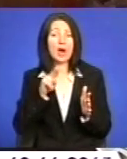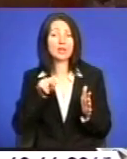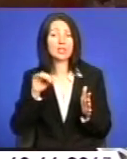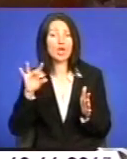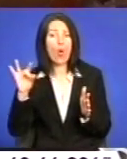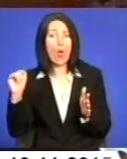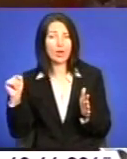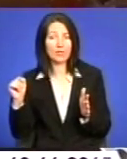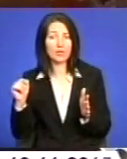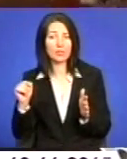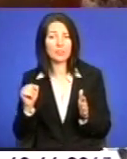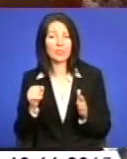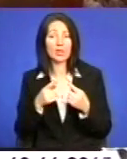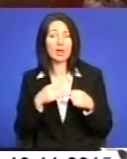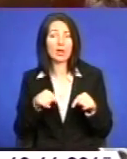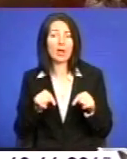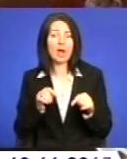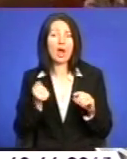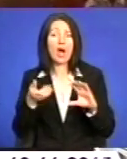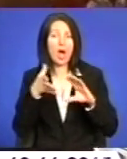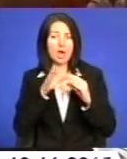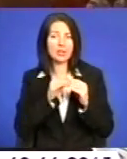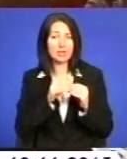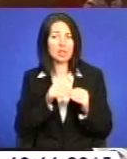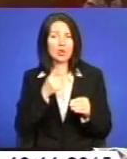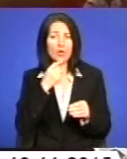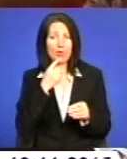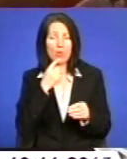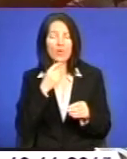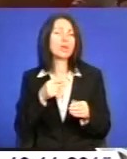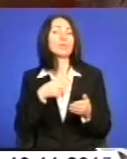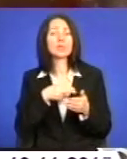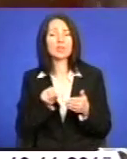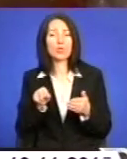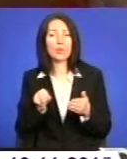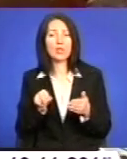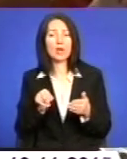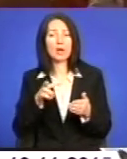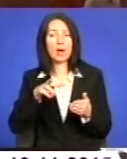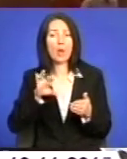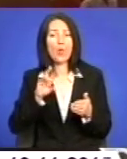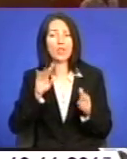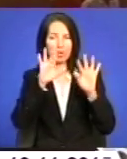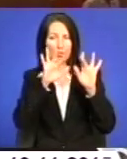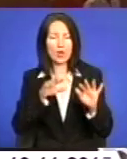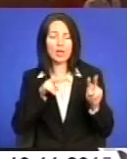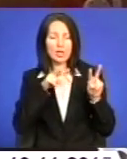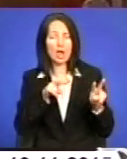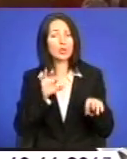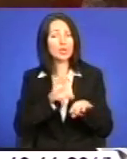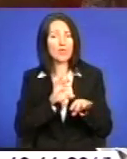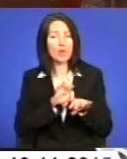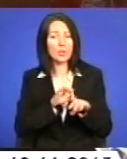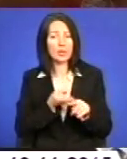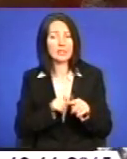аналізатори, відповідно до аналізатори крові, закупила монітори для нагляду за хворими. Тобто